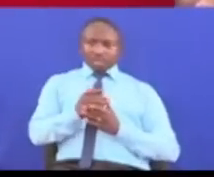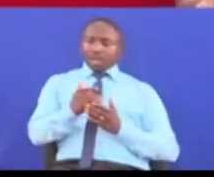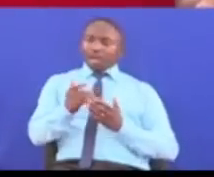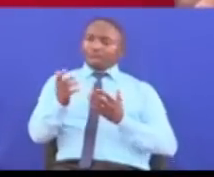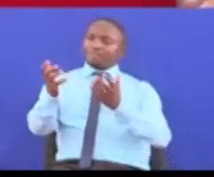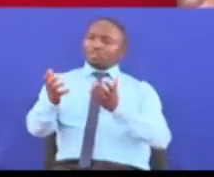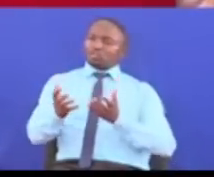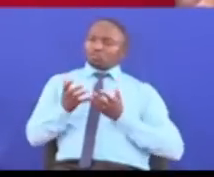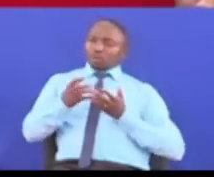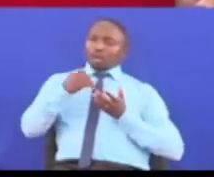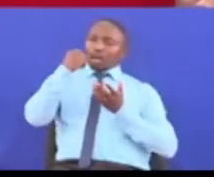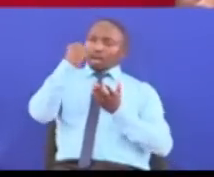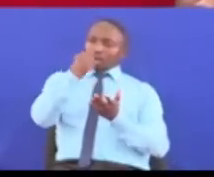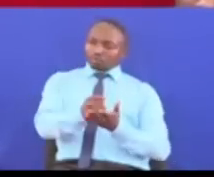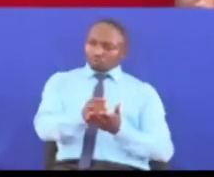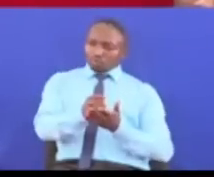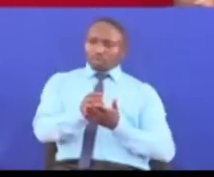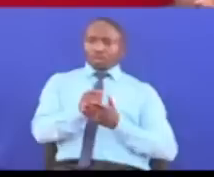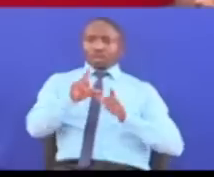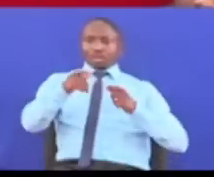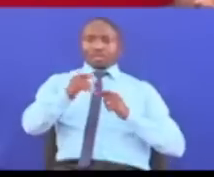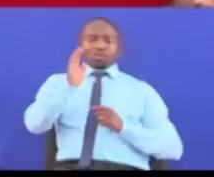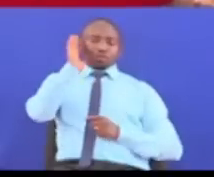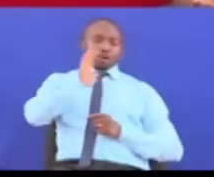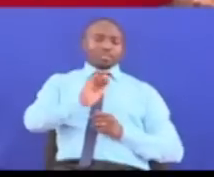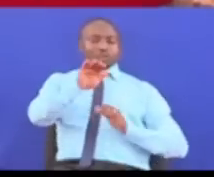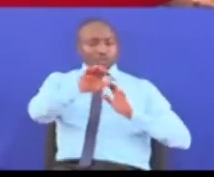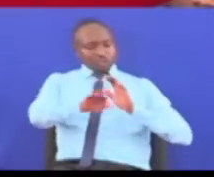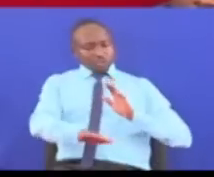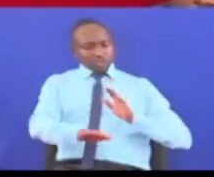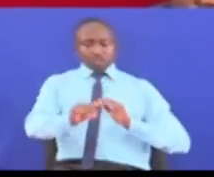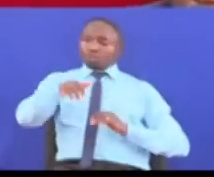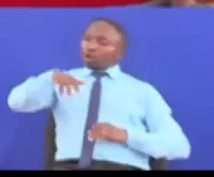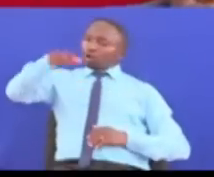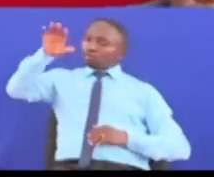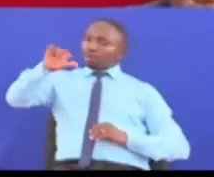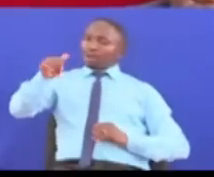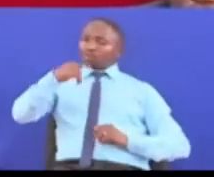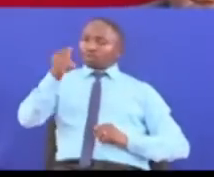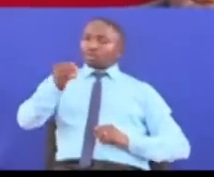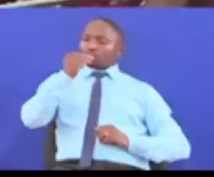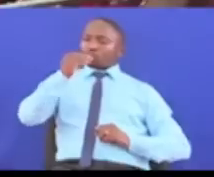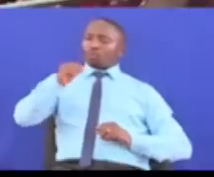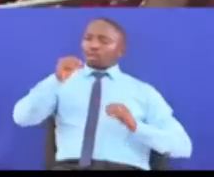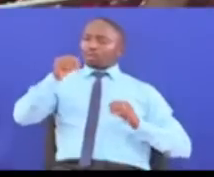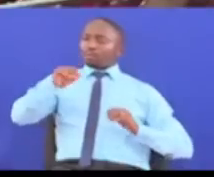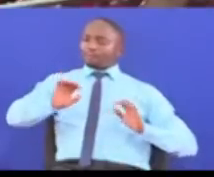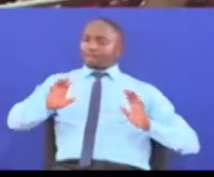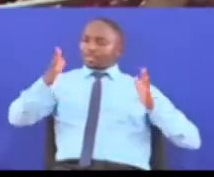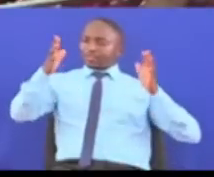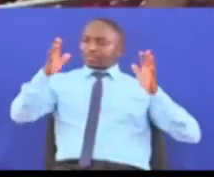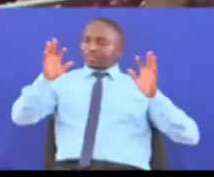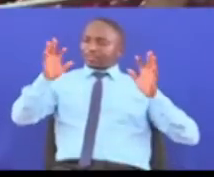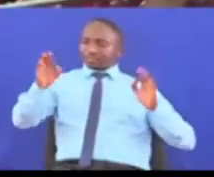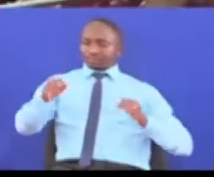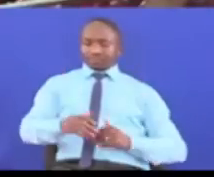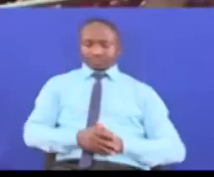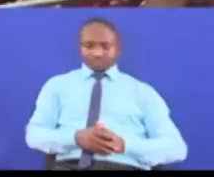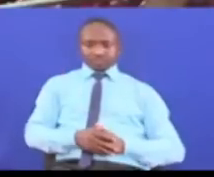kuku hatu lakini kwa askari wogo tu wale wakubwa bado wenda kula maisha